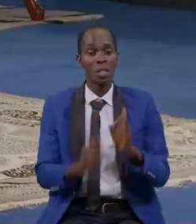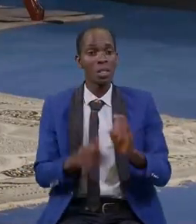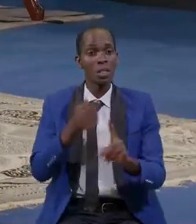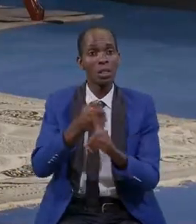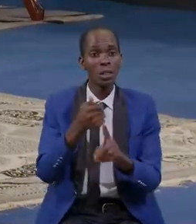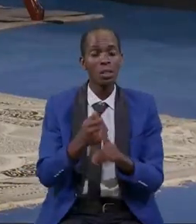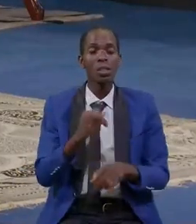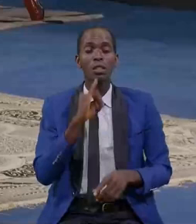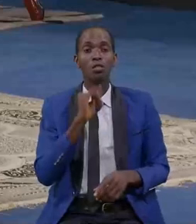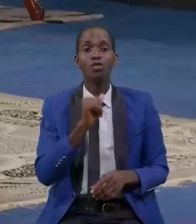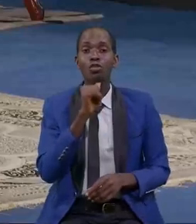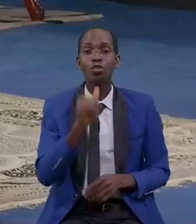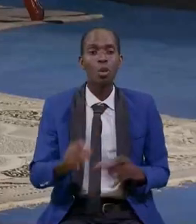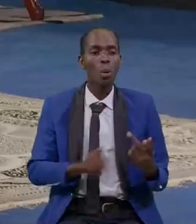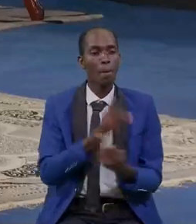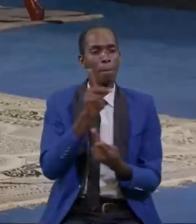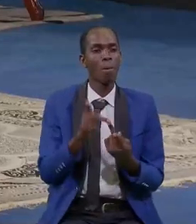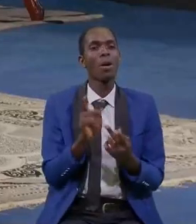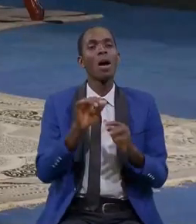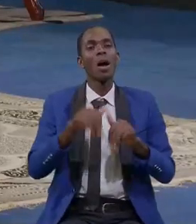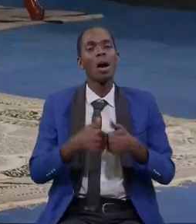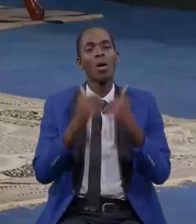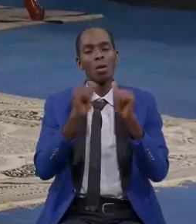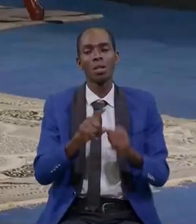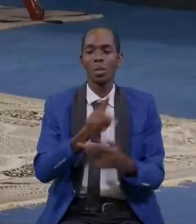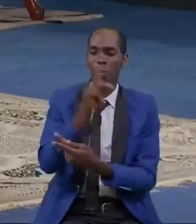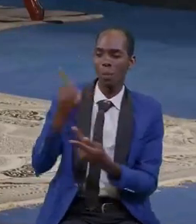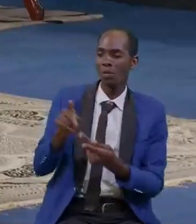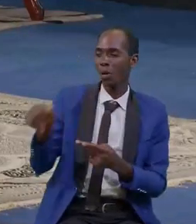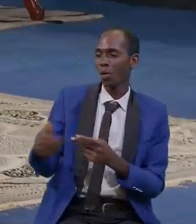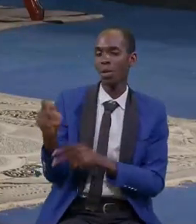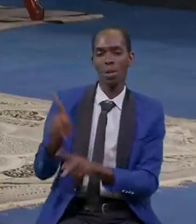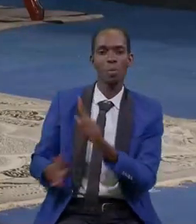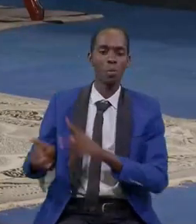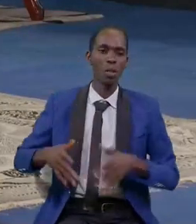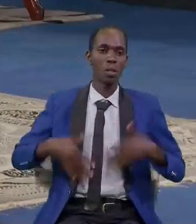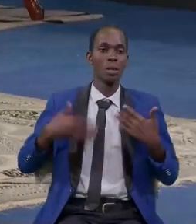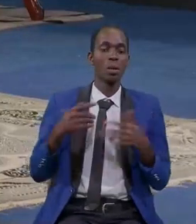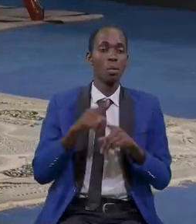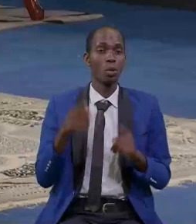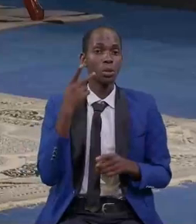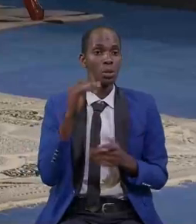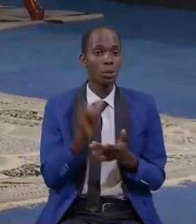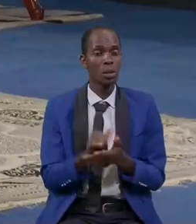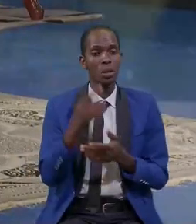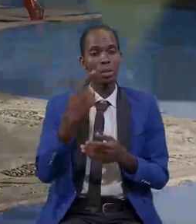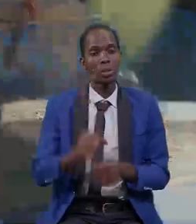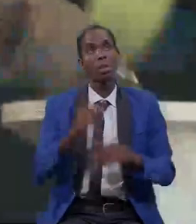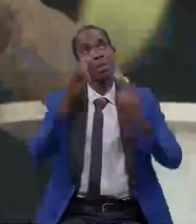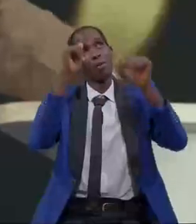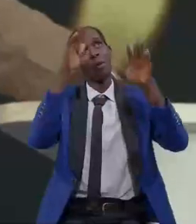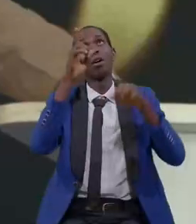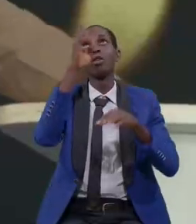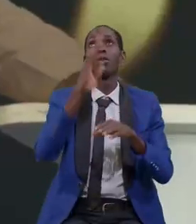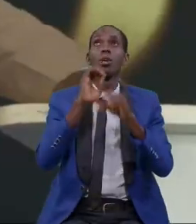Si lui-même n'est pas parfait, comment il peut parfaire les autres? Mais vous voyez, le Père Dieu qui est au